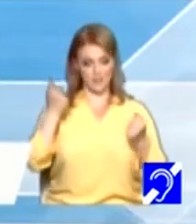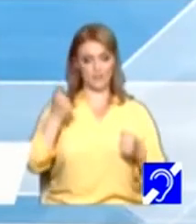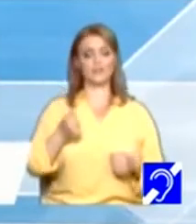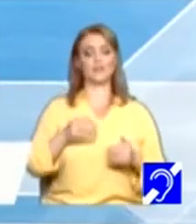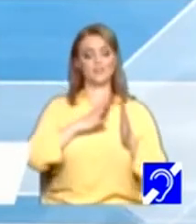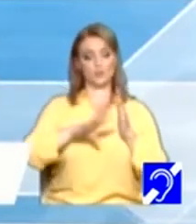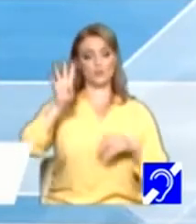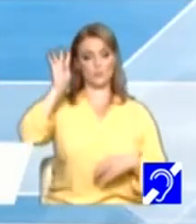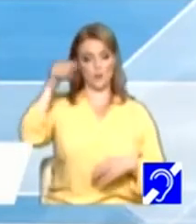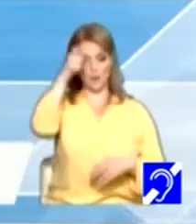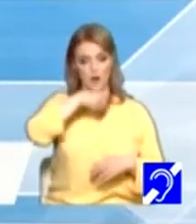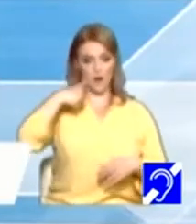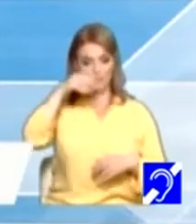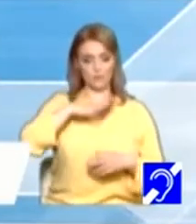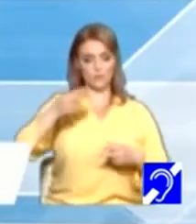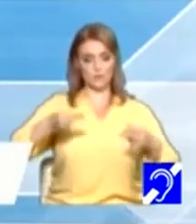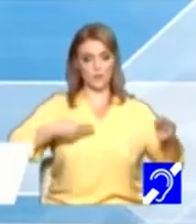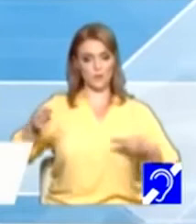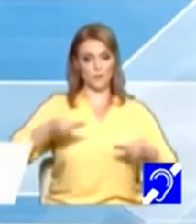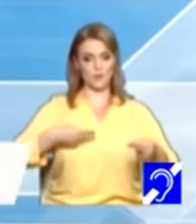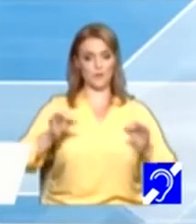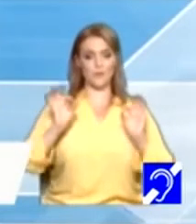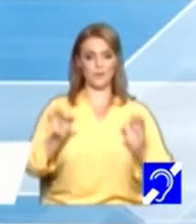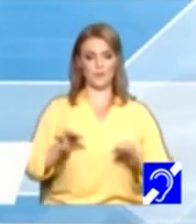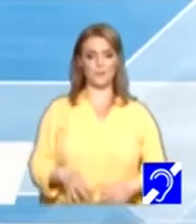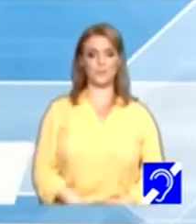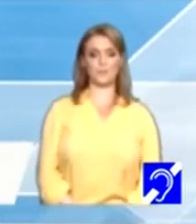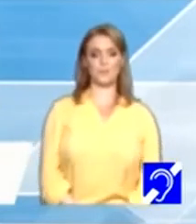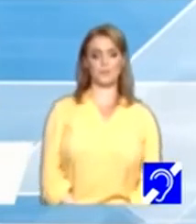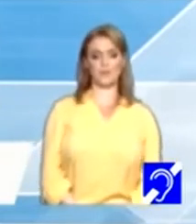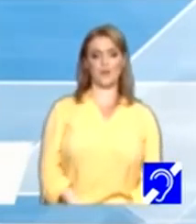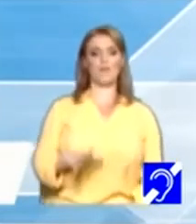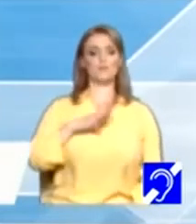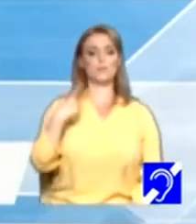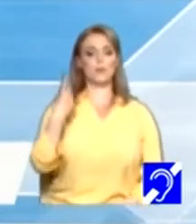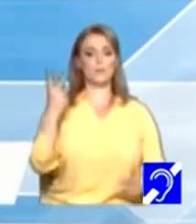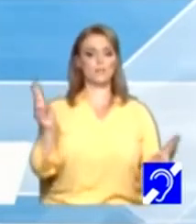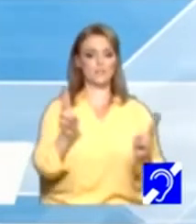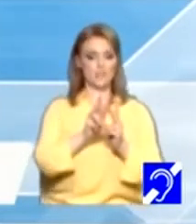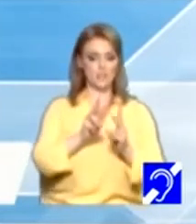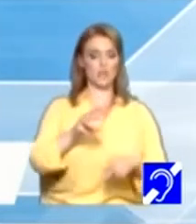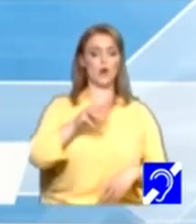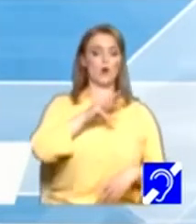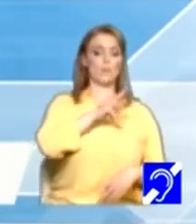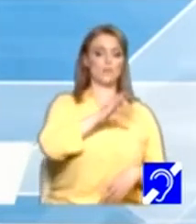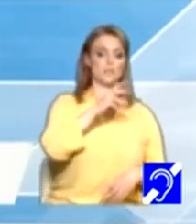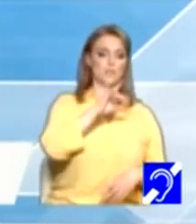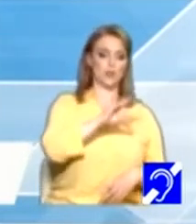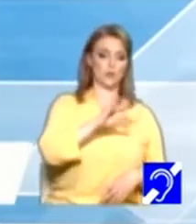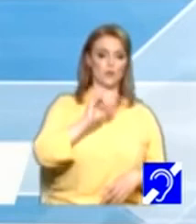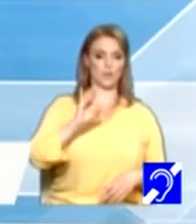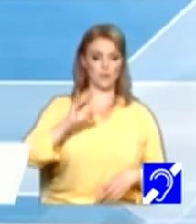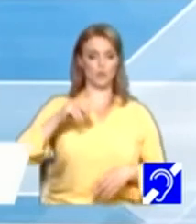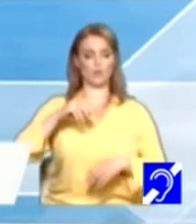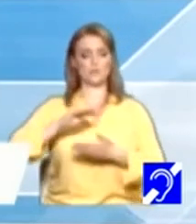16 martie 1994 la cartierul general NATO, prima întrevedere a președintelui Republicii Moldova Mircea Znegur cu secretarul